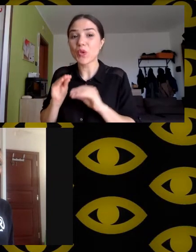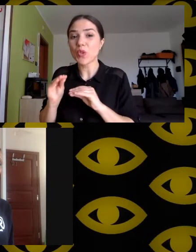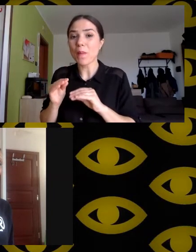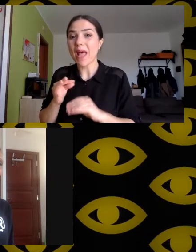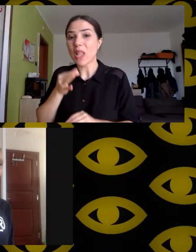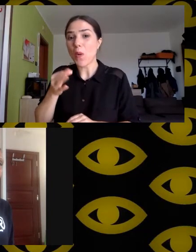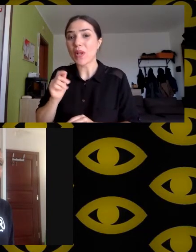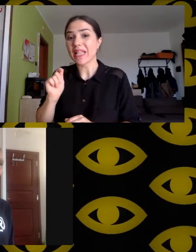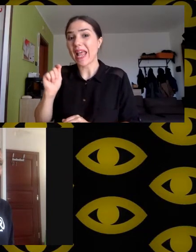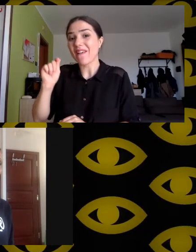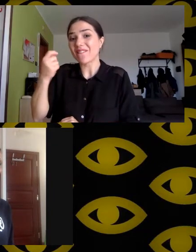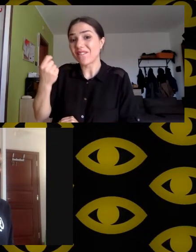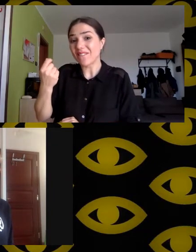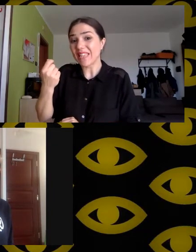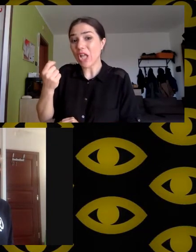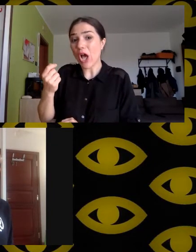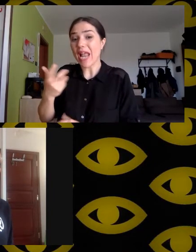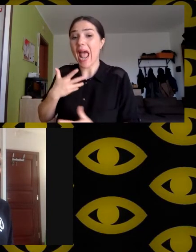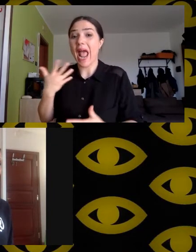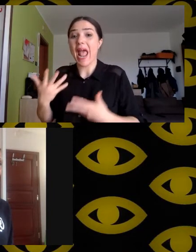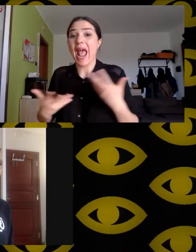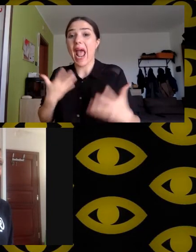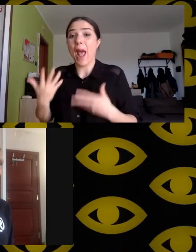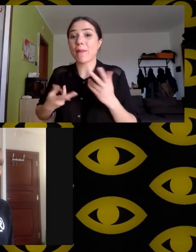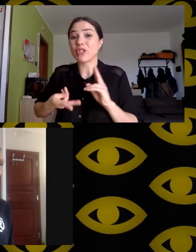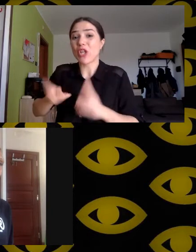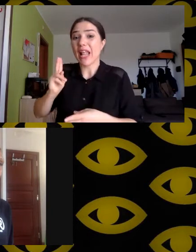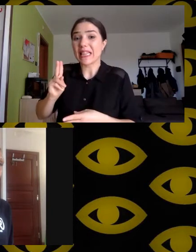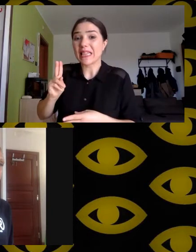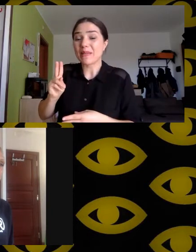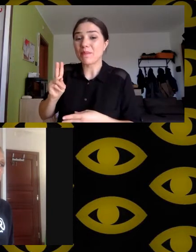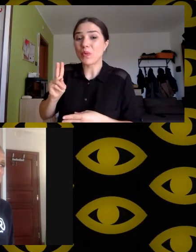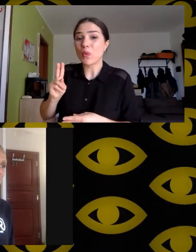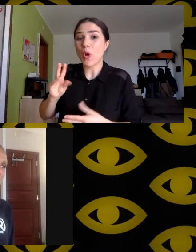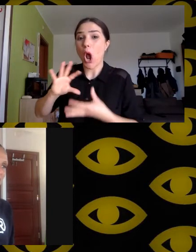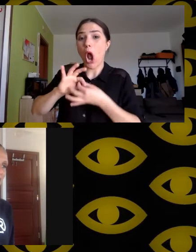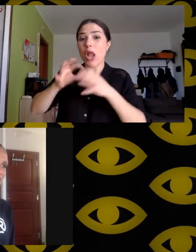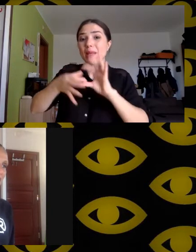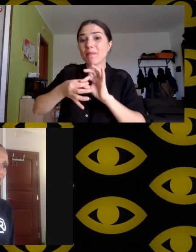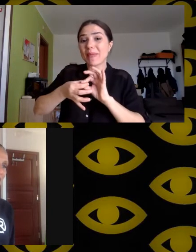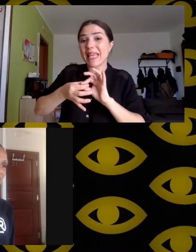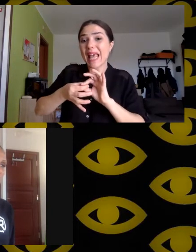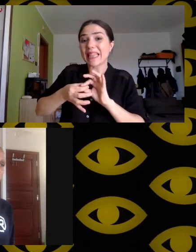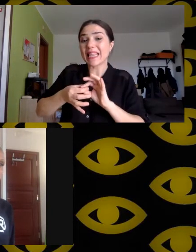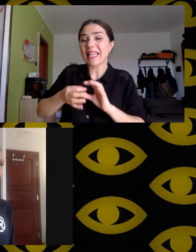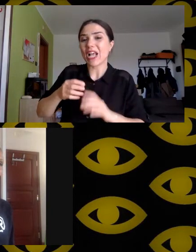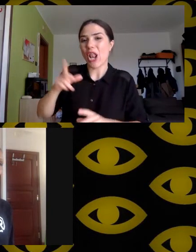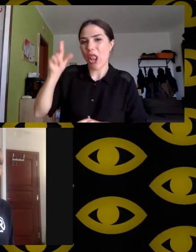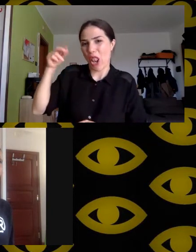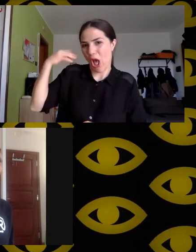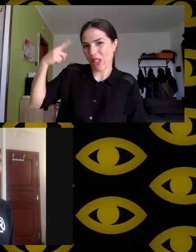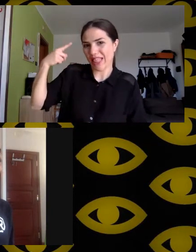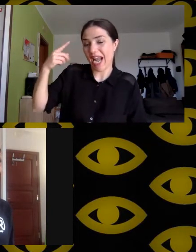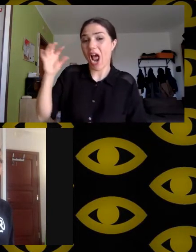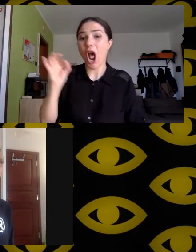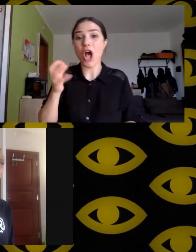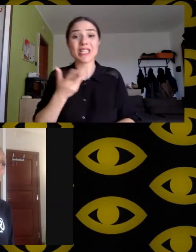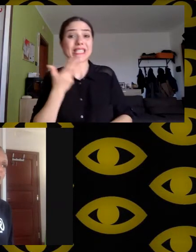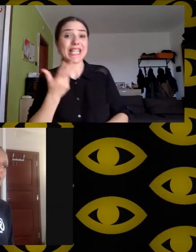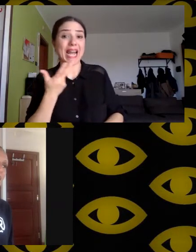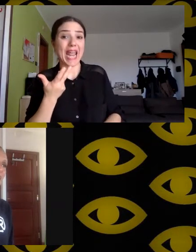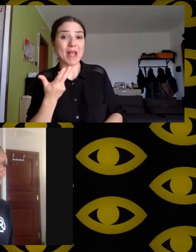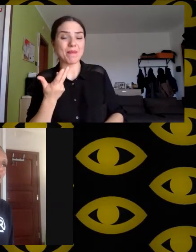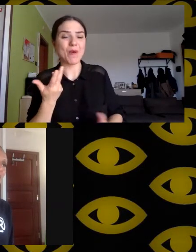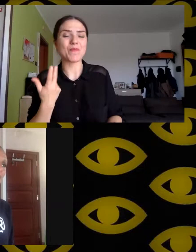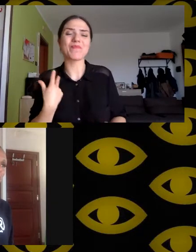vittoria. Che hanno emozionato di più le Olimpiadi o Sanremo? Sono due emozioni diverse in realtà, perché una arriva da un dono